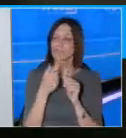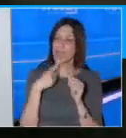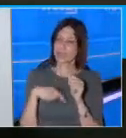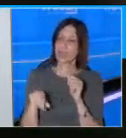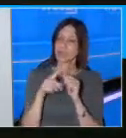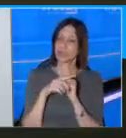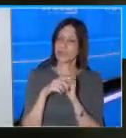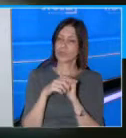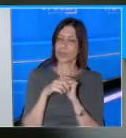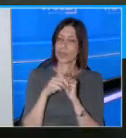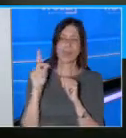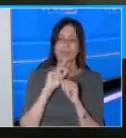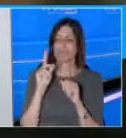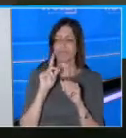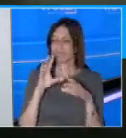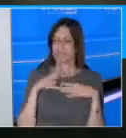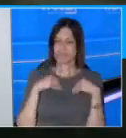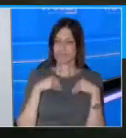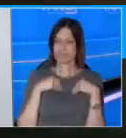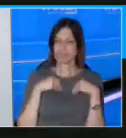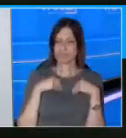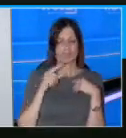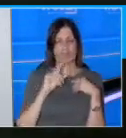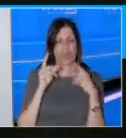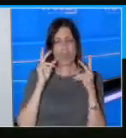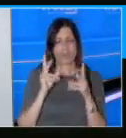אנחנו לא נאפשר את המשך